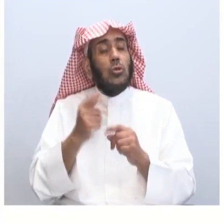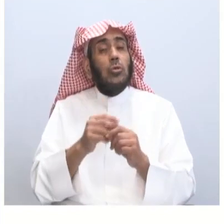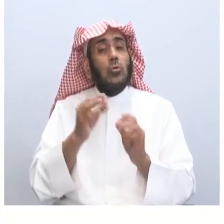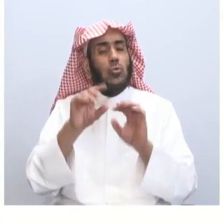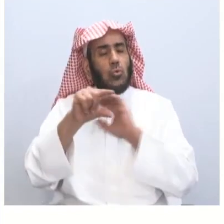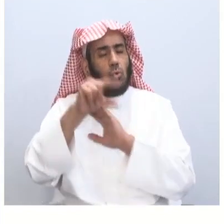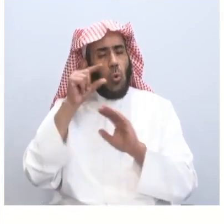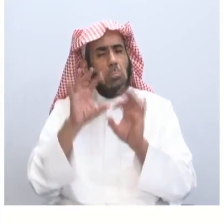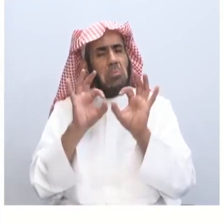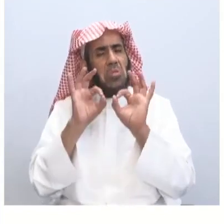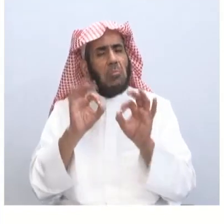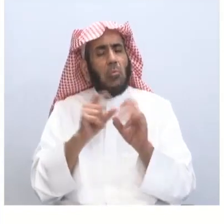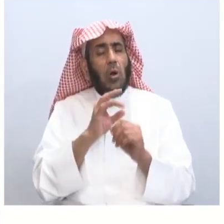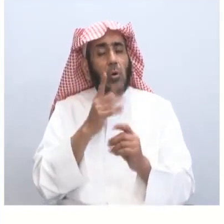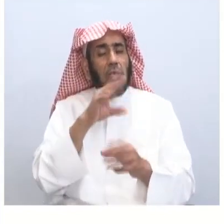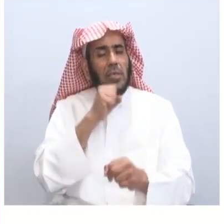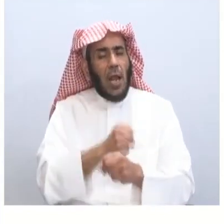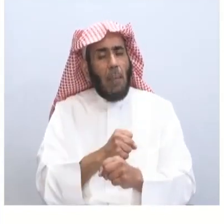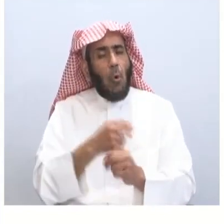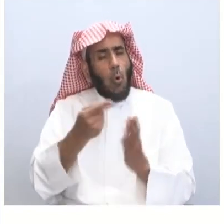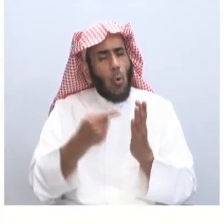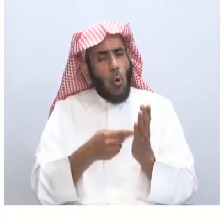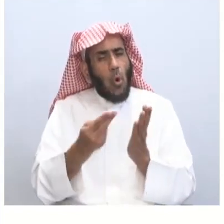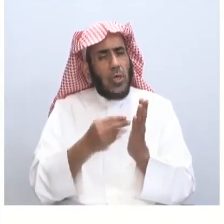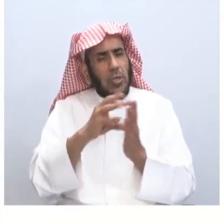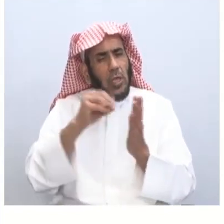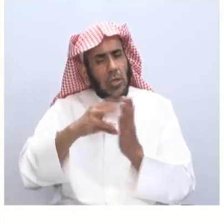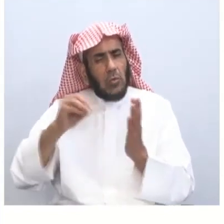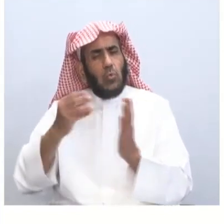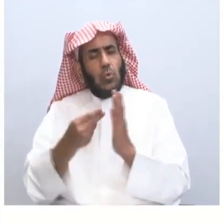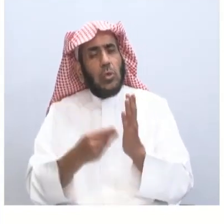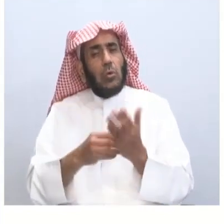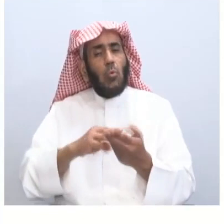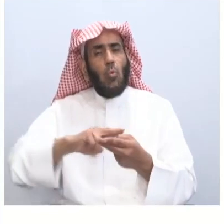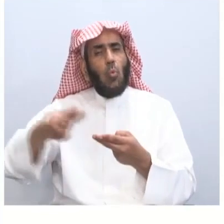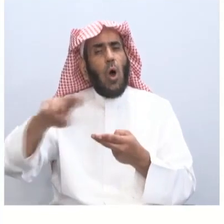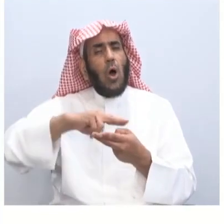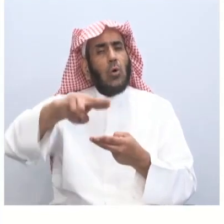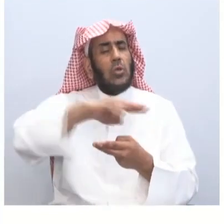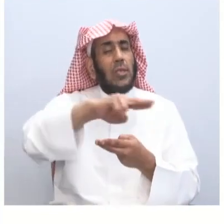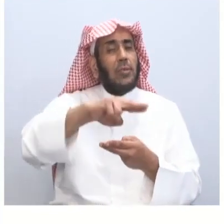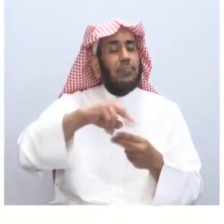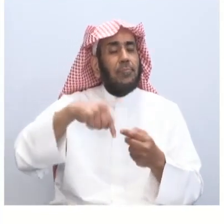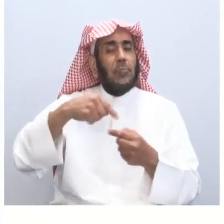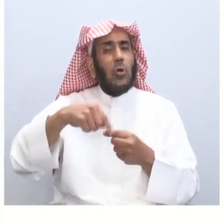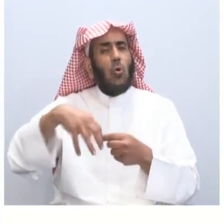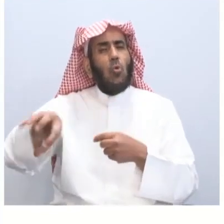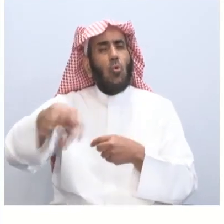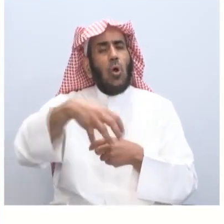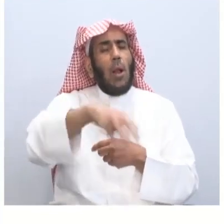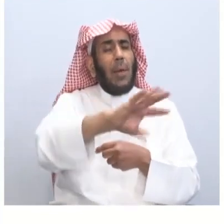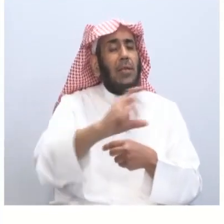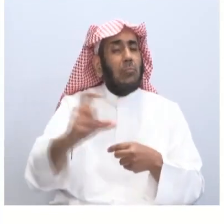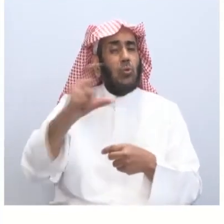امر به الرسول صل عليه وسلم وكتب منه عده نسخ وارسل الى لكل بلد